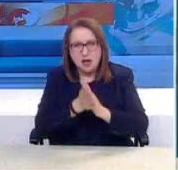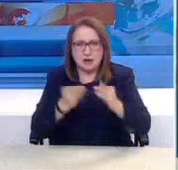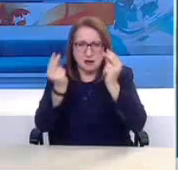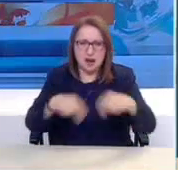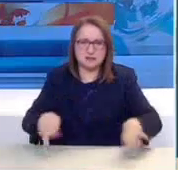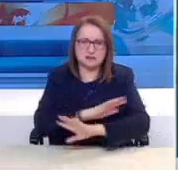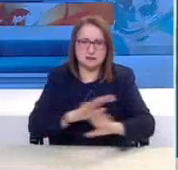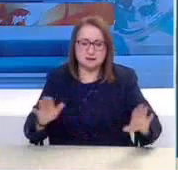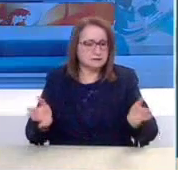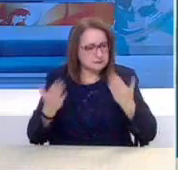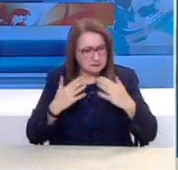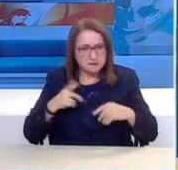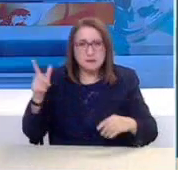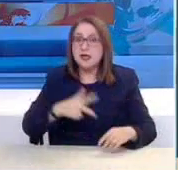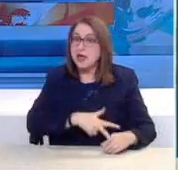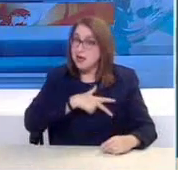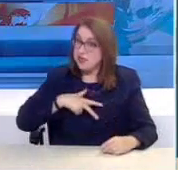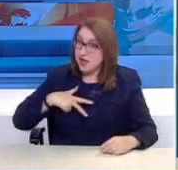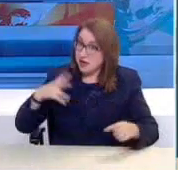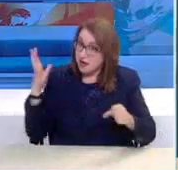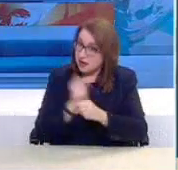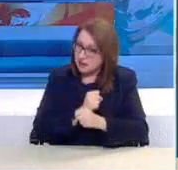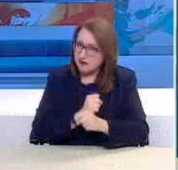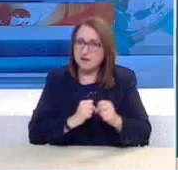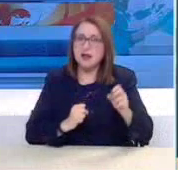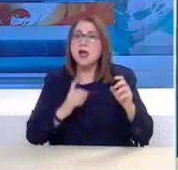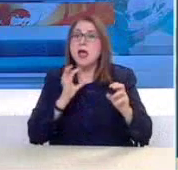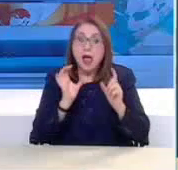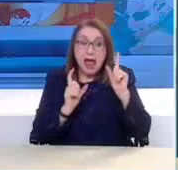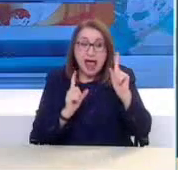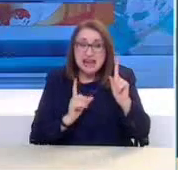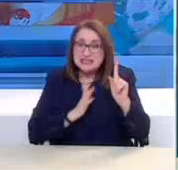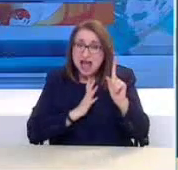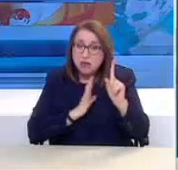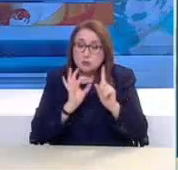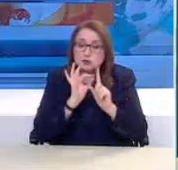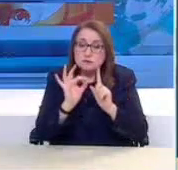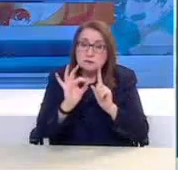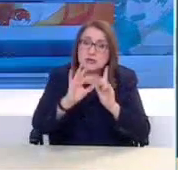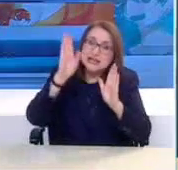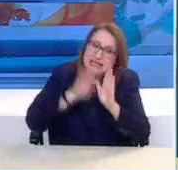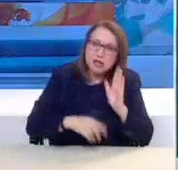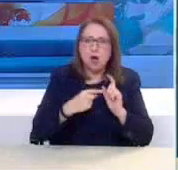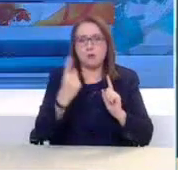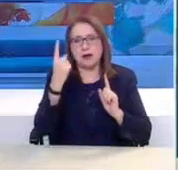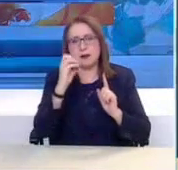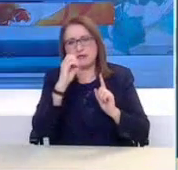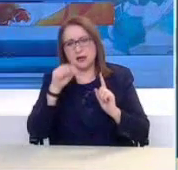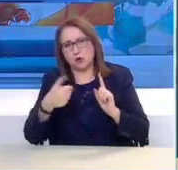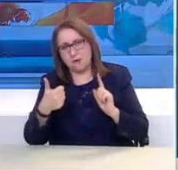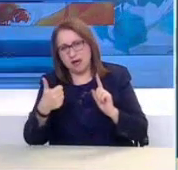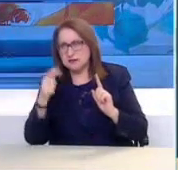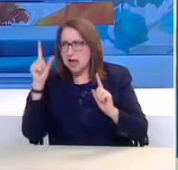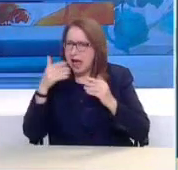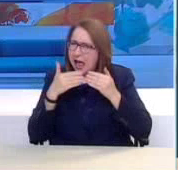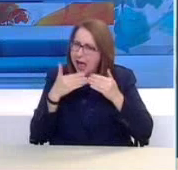μείωσε το ρο 0, όπως σας είπα χτες, κάτω από το 1, στο 0,6, ανοίγουν σταδιακά τα σχολεία και ειδικά αυτά που φιλοξενούν μικρότερα